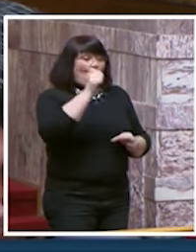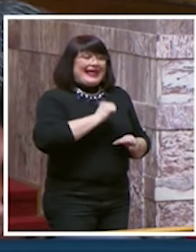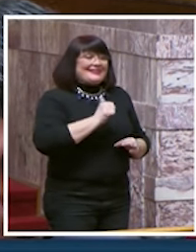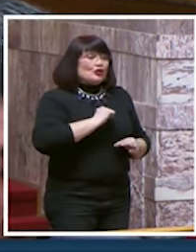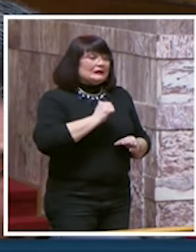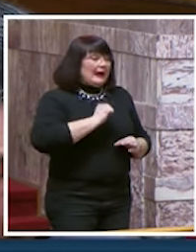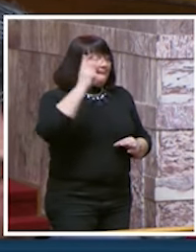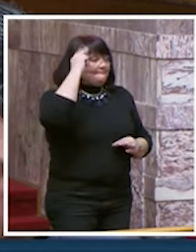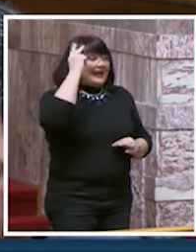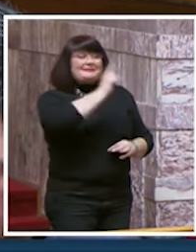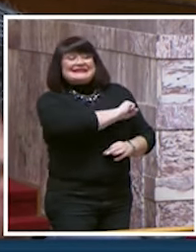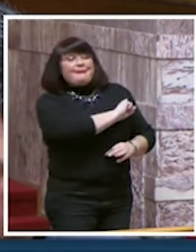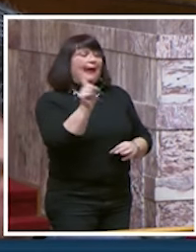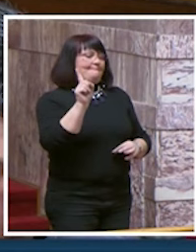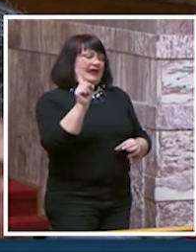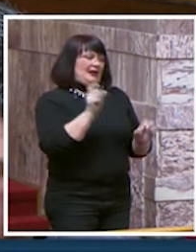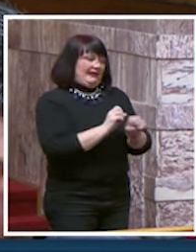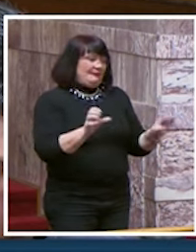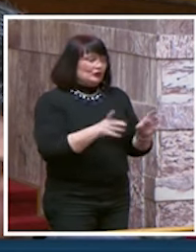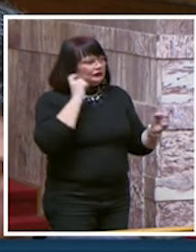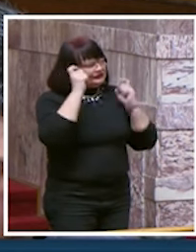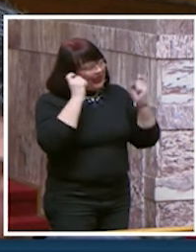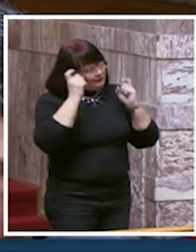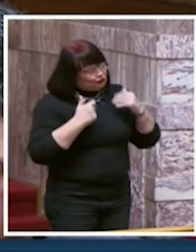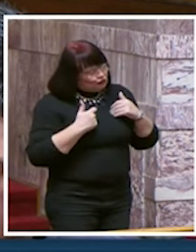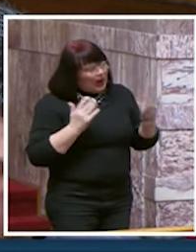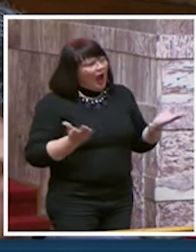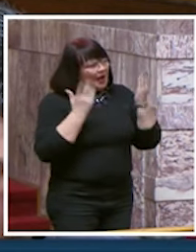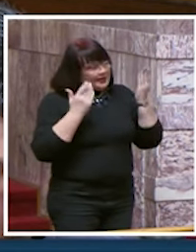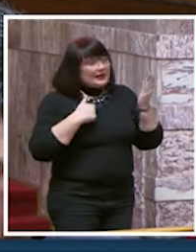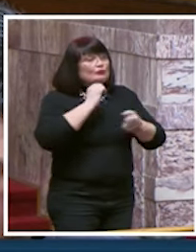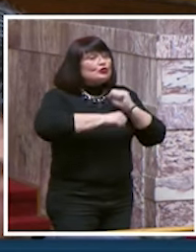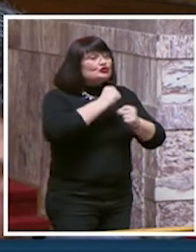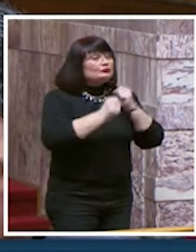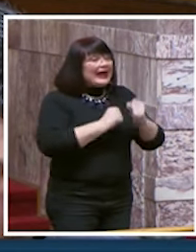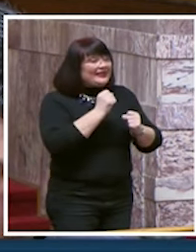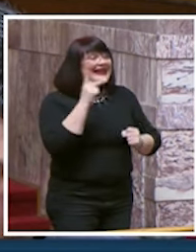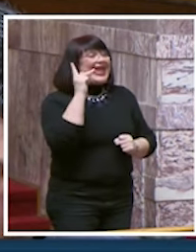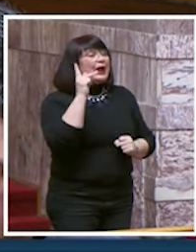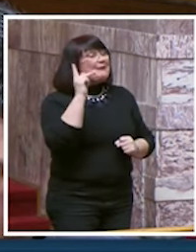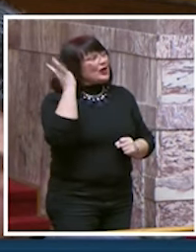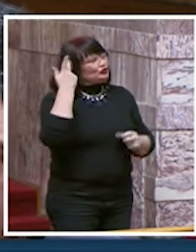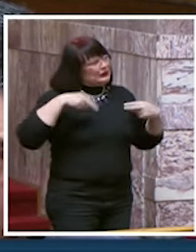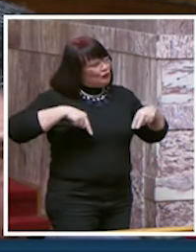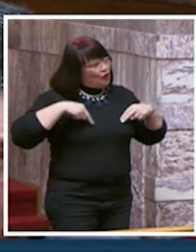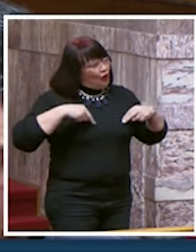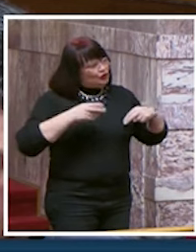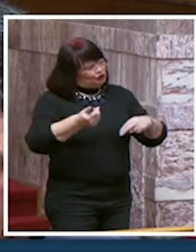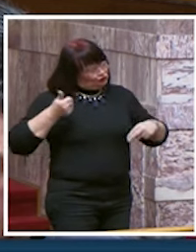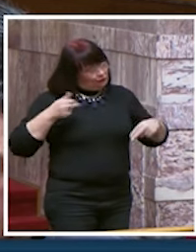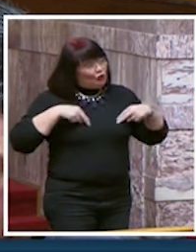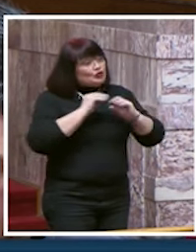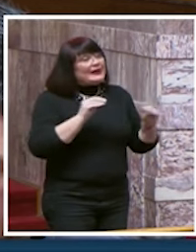πανεπιστημίων. Ας σκεφτούμε τι θα συνέβαινε αν είχε επικρατήσει αυτό που προσπάθησε να επιβάλλει η κυρία Κεραμέως με την προηγούμενη θητεία της ως